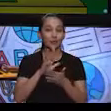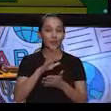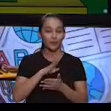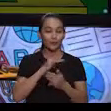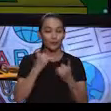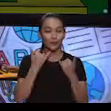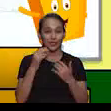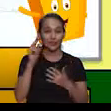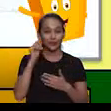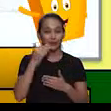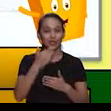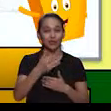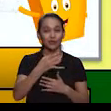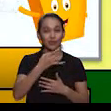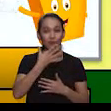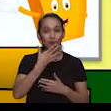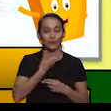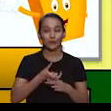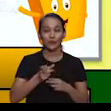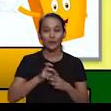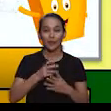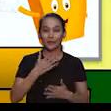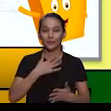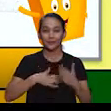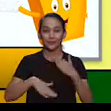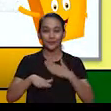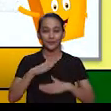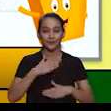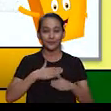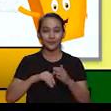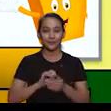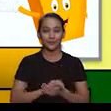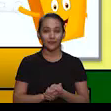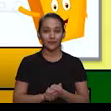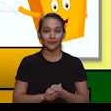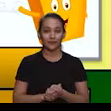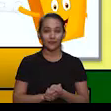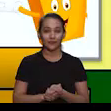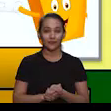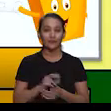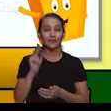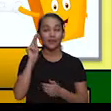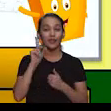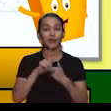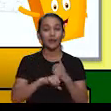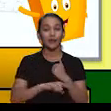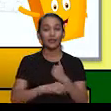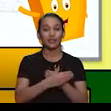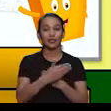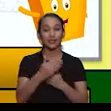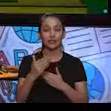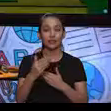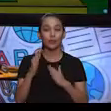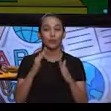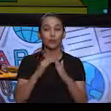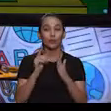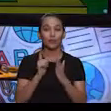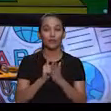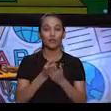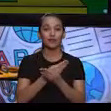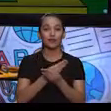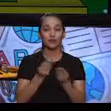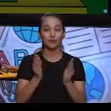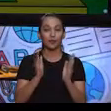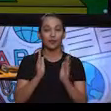sizga yoqqan bo'lsa, men o'zimni juda ham baxtiyor his etaman. Demak, dars so'ngida sizlarga mustaqil topshiriq